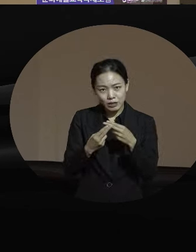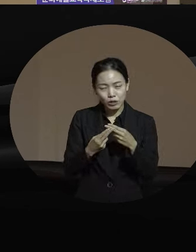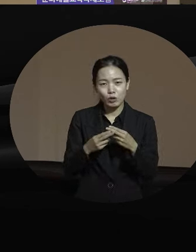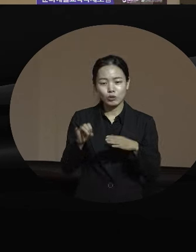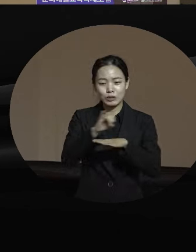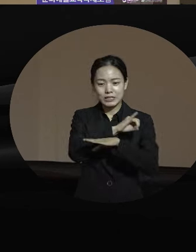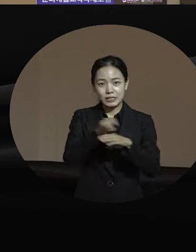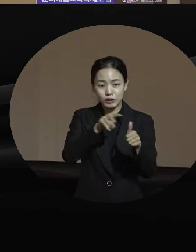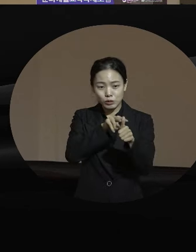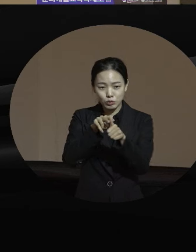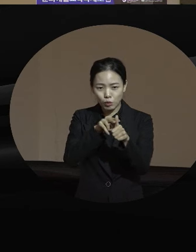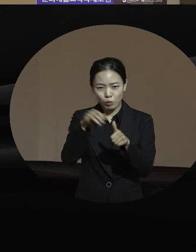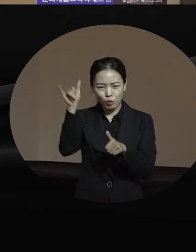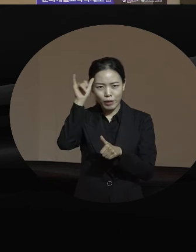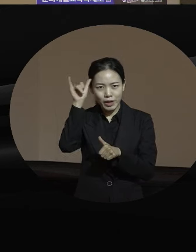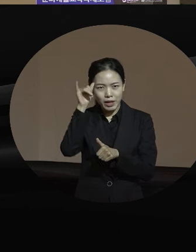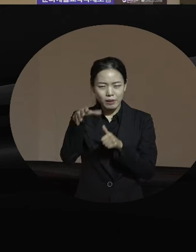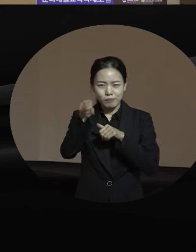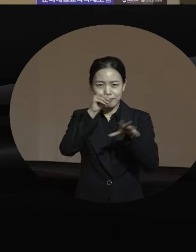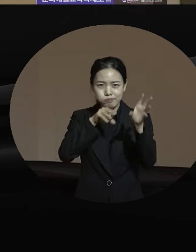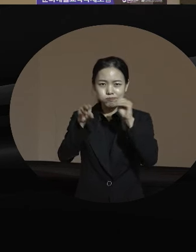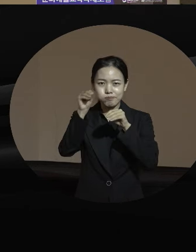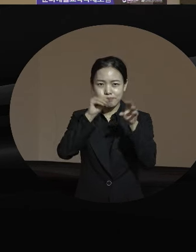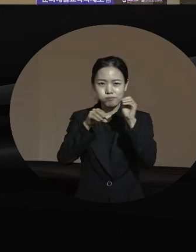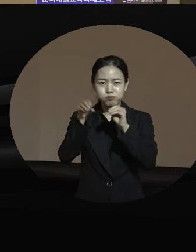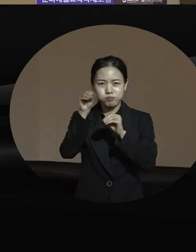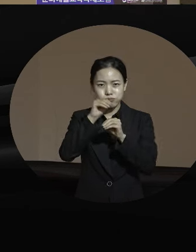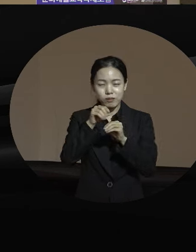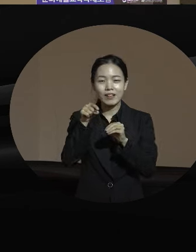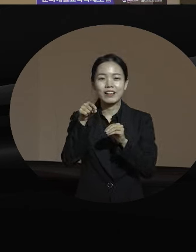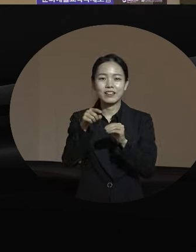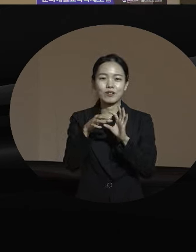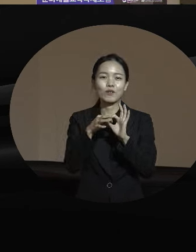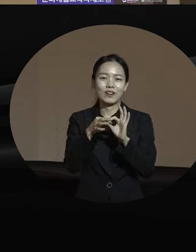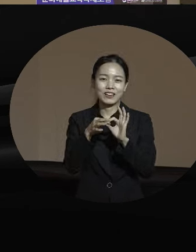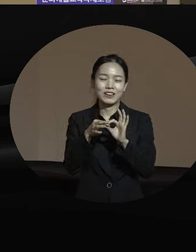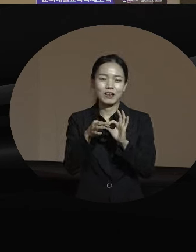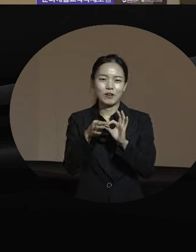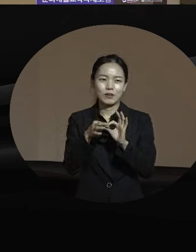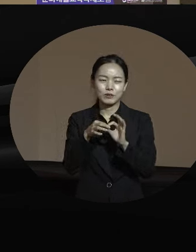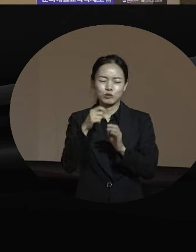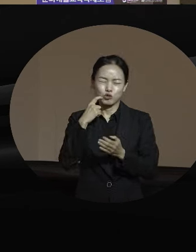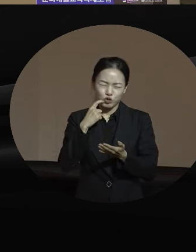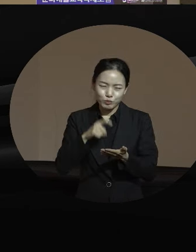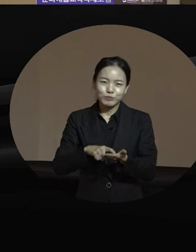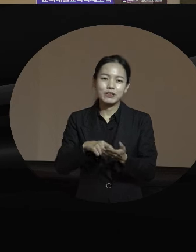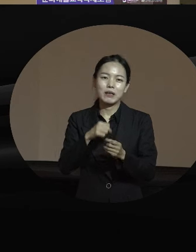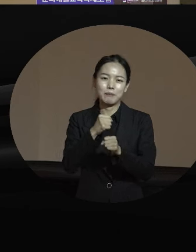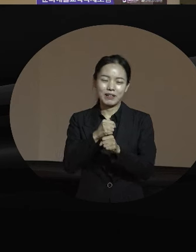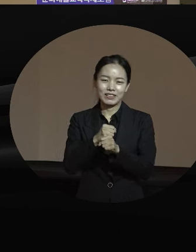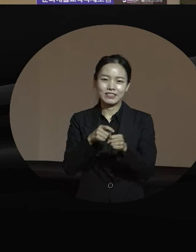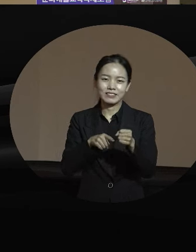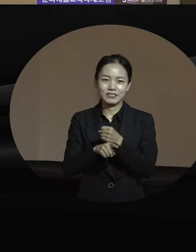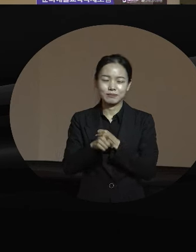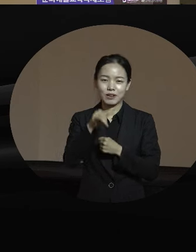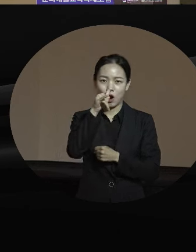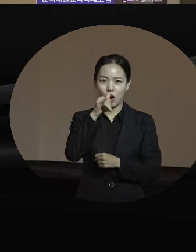AI 기술로 정보를 인식하고 생성하는 등의 정보의 접근성을 획기적으로 개선하기도 합니다.